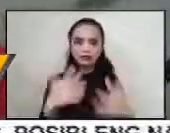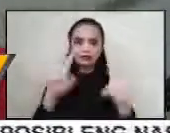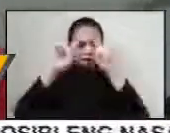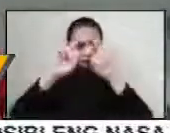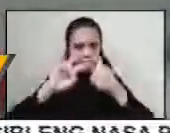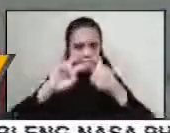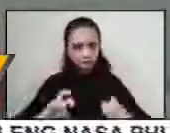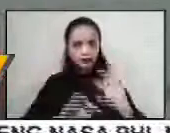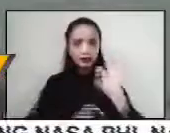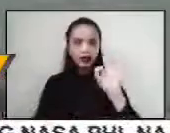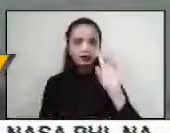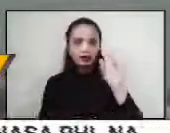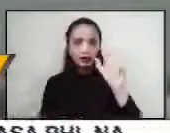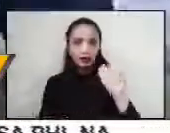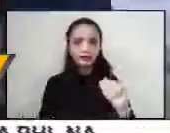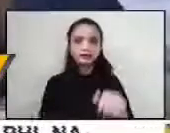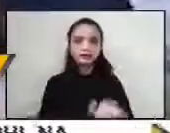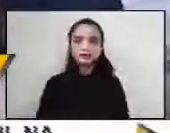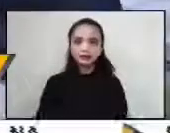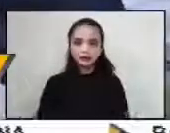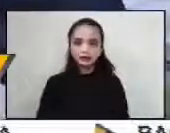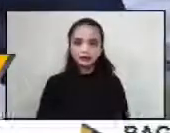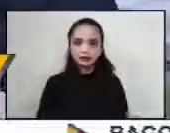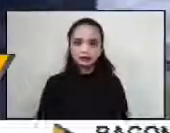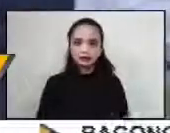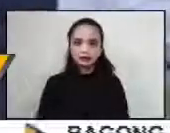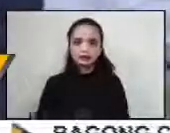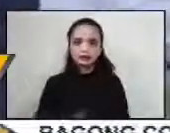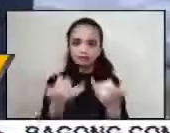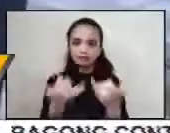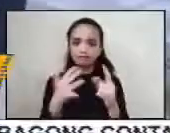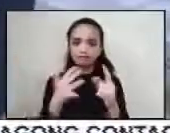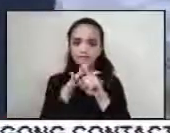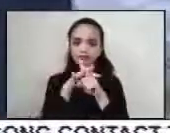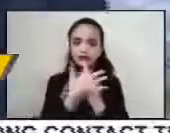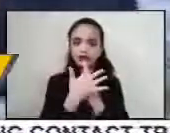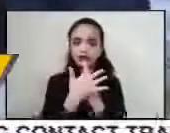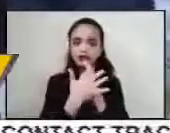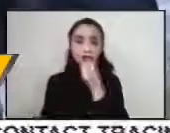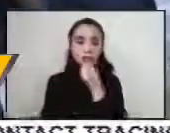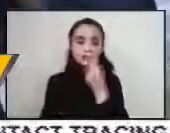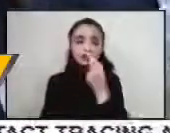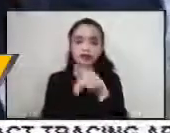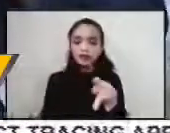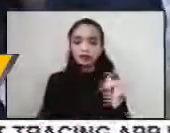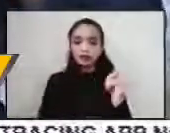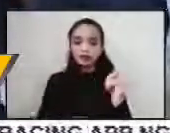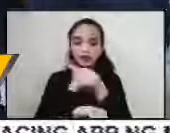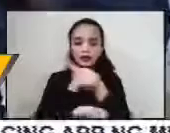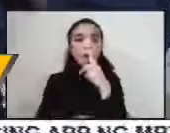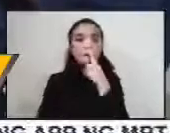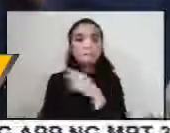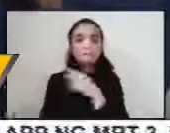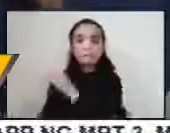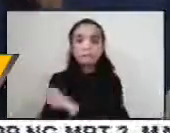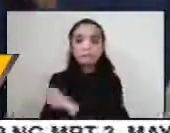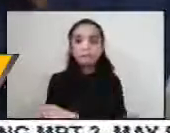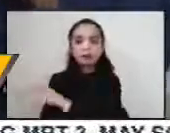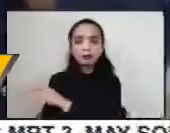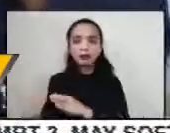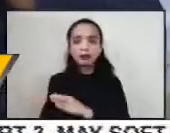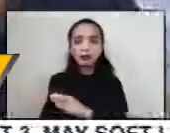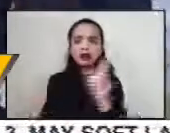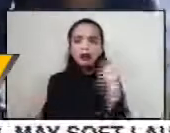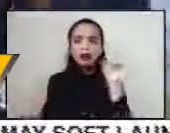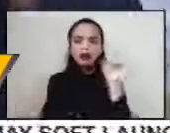PRC Chair at Senator Richard Gordon. Matapos makakuha ng barcode sa vial na ito, kinakailangan maglagay ng 1 to 2 ml